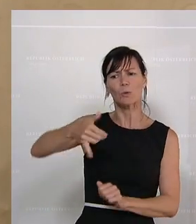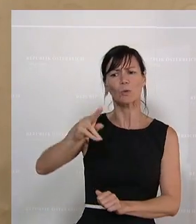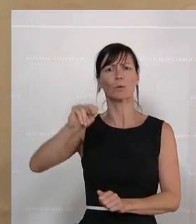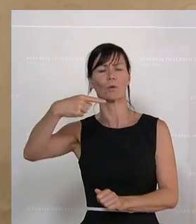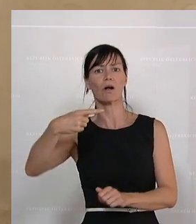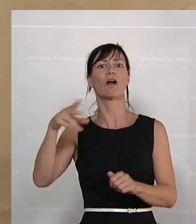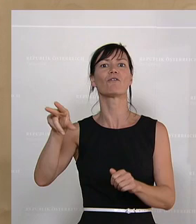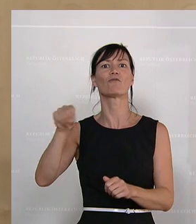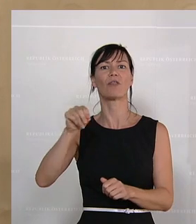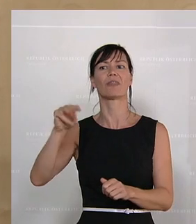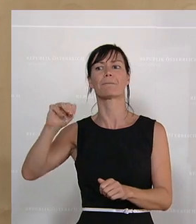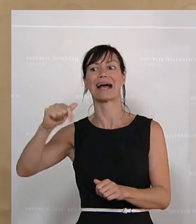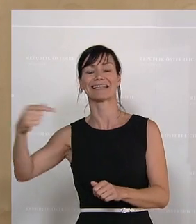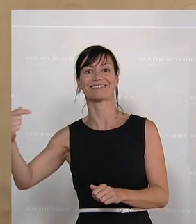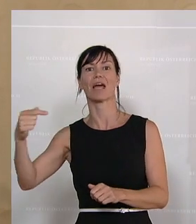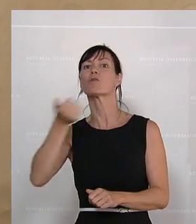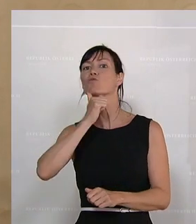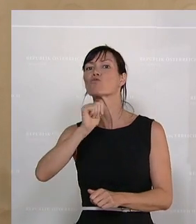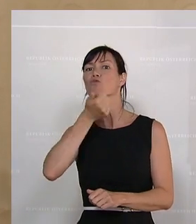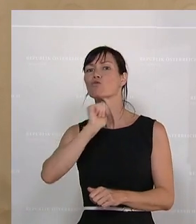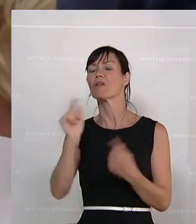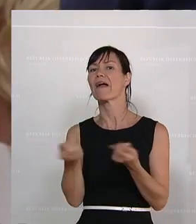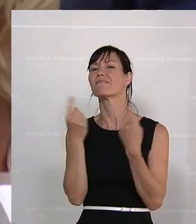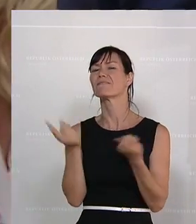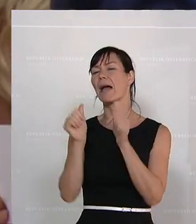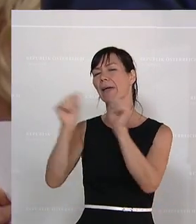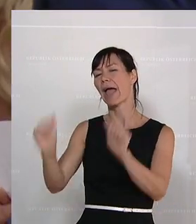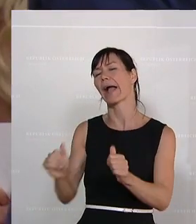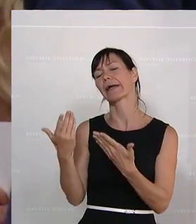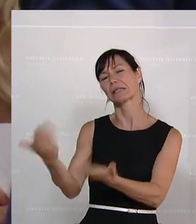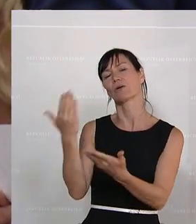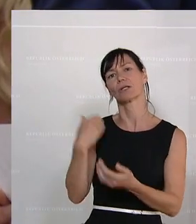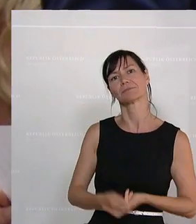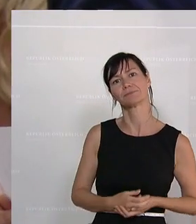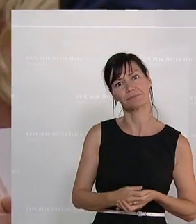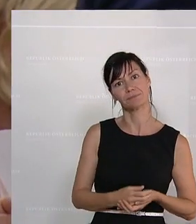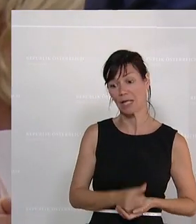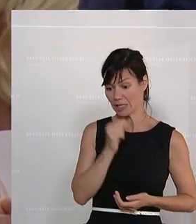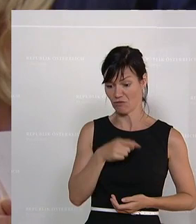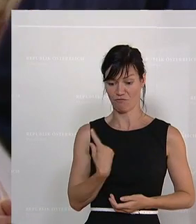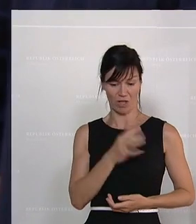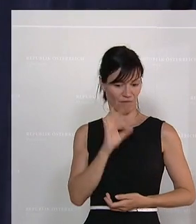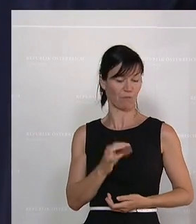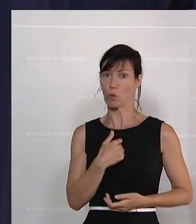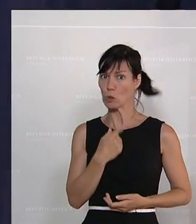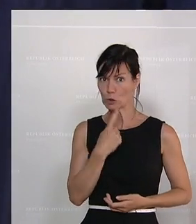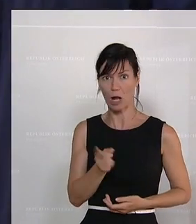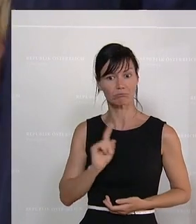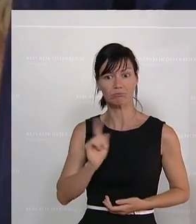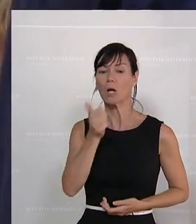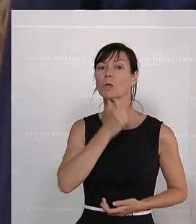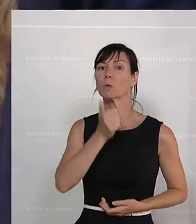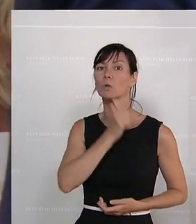grüne werbeagentur und das sage jetzt nicht wir freiheit wegen sondern die ich darf ihnen zitieren eine presseaussendung der grünen bundespartei